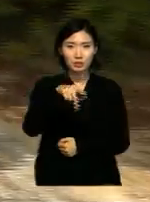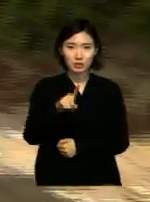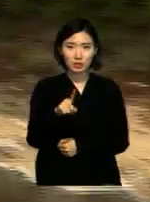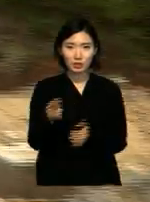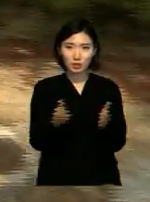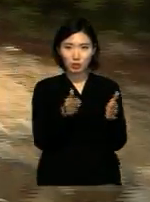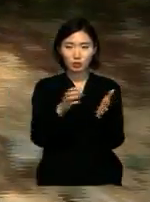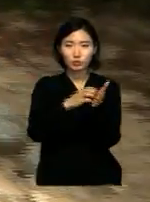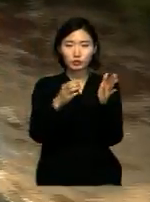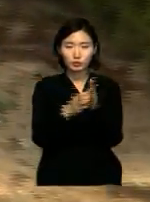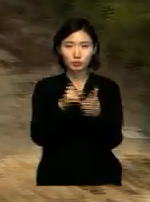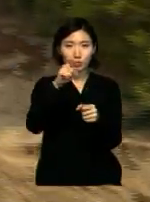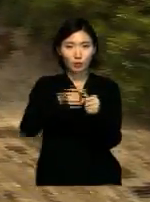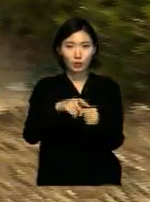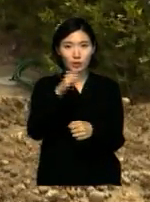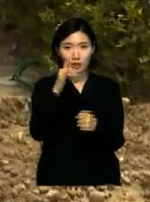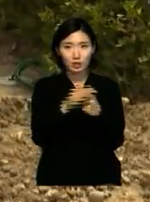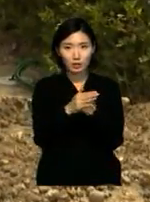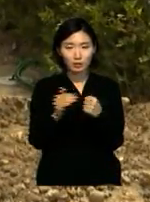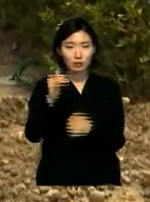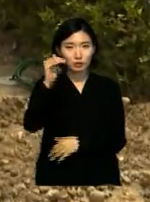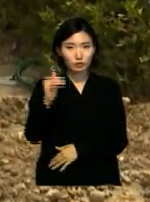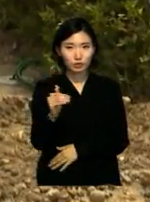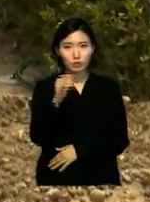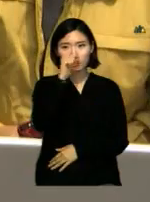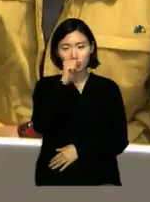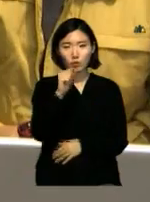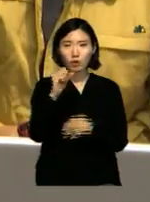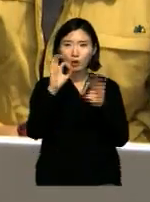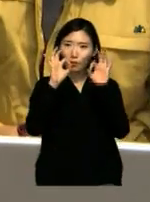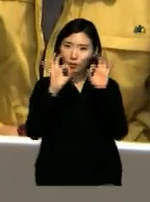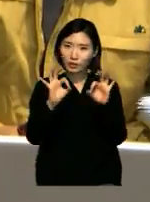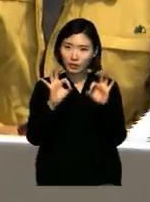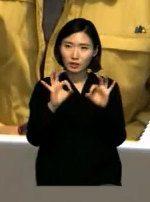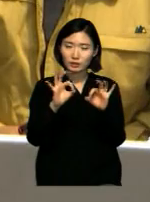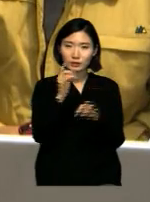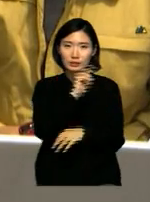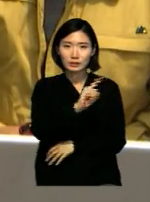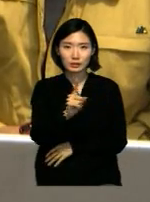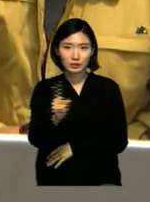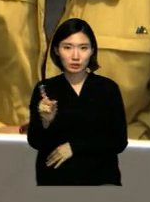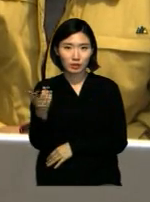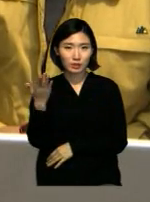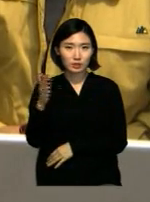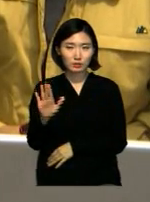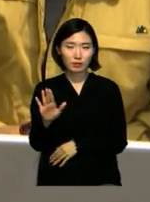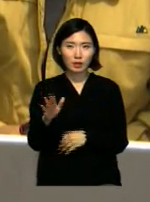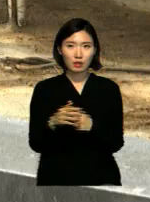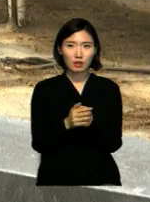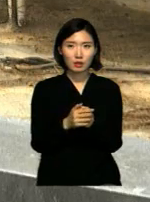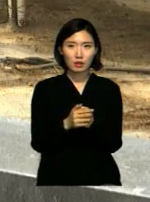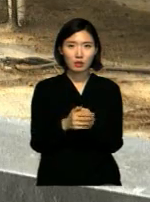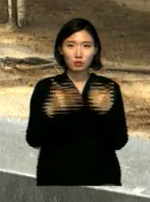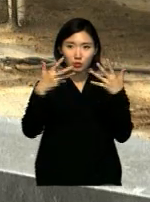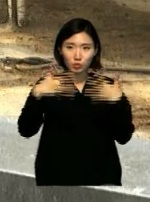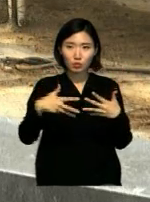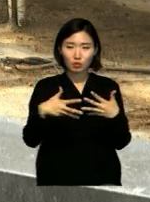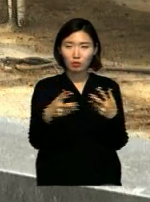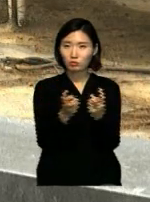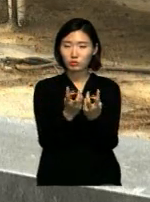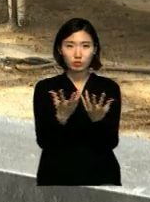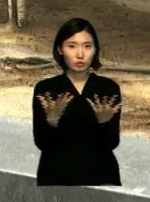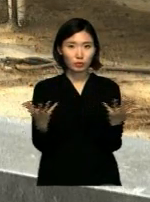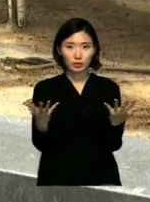장자대로에는 구간마다 테마가 있어 질적으로 좋아 보인다는 지적입니다. 하지만 감리단은 여건상 어쩔